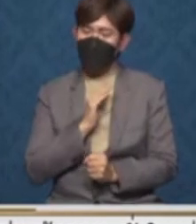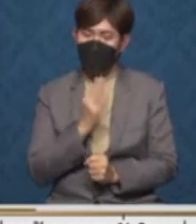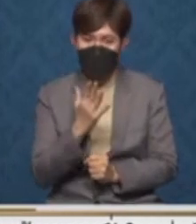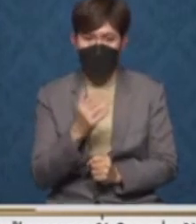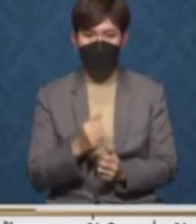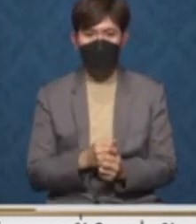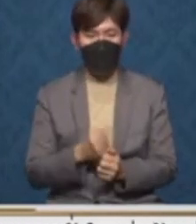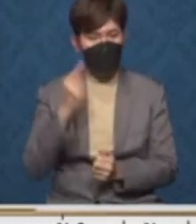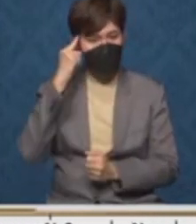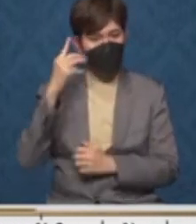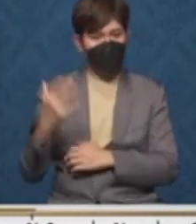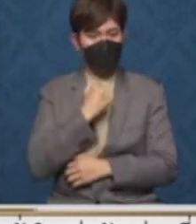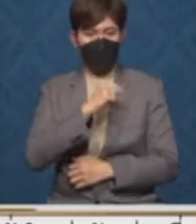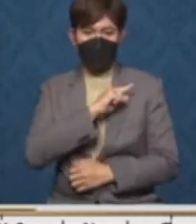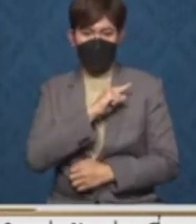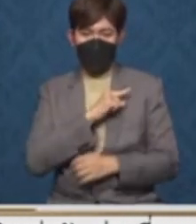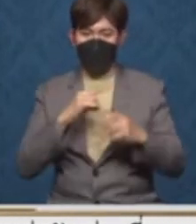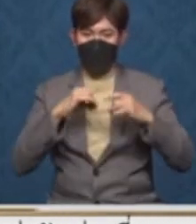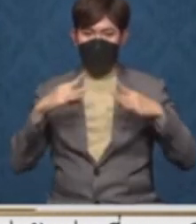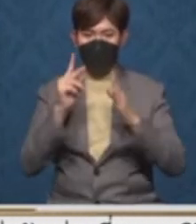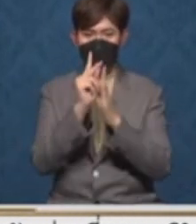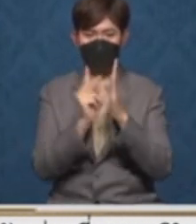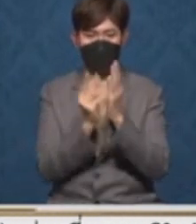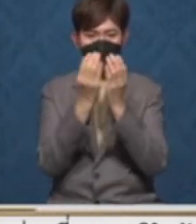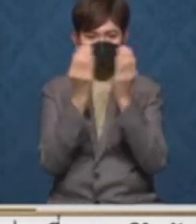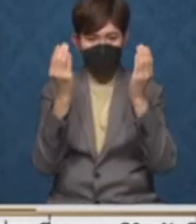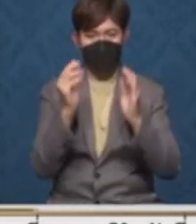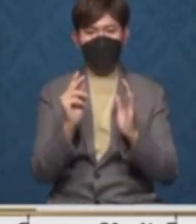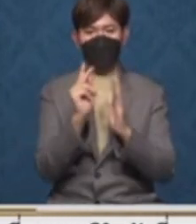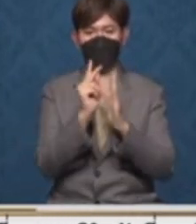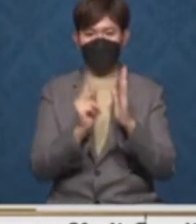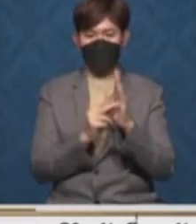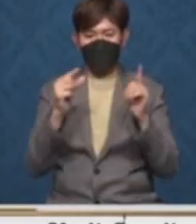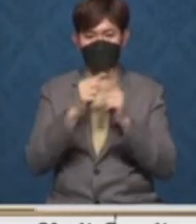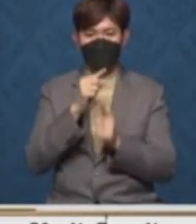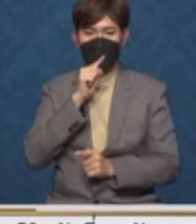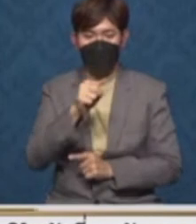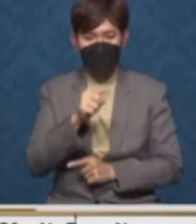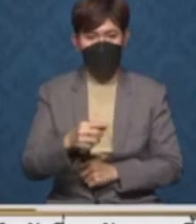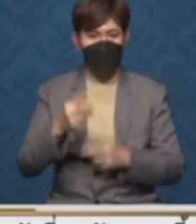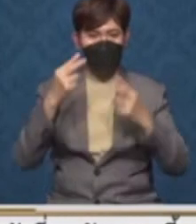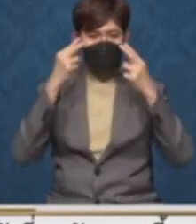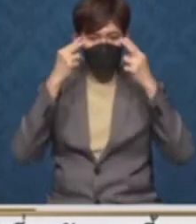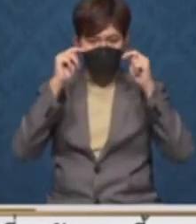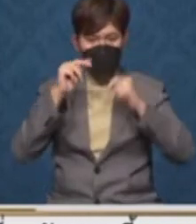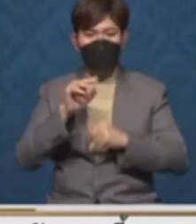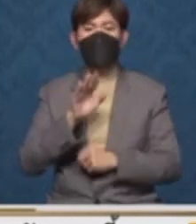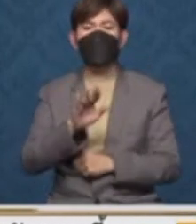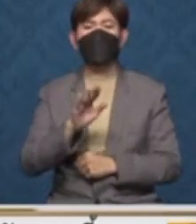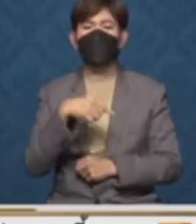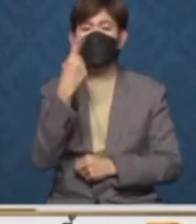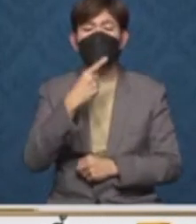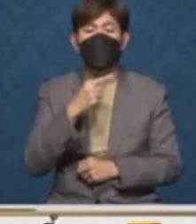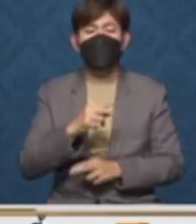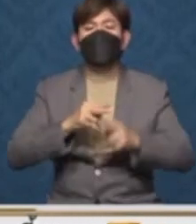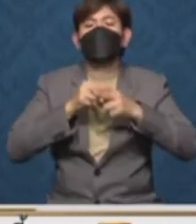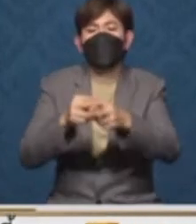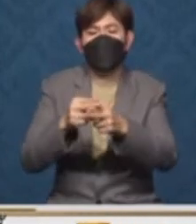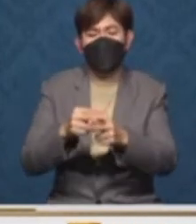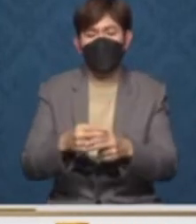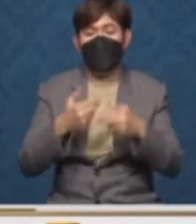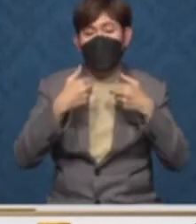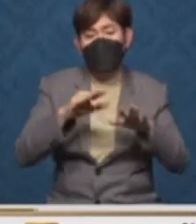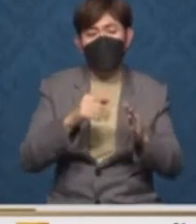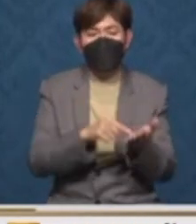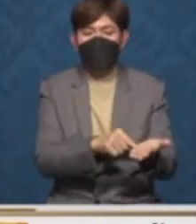งใจใช้อำนาจหน้าที่ขัดต่อรัฐธรรมนูญกฎหมายและข้อสั่งการของนายกรัฐมนตรีของตัวเองนั่นแหละปล่อยปละละเลยให้มีการ